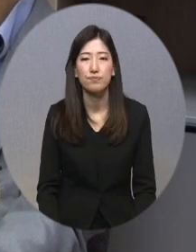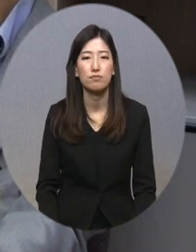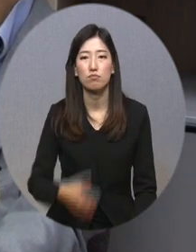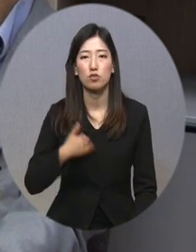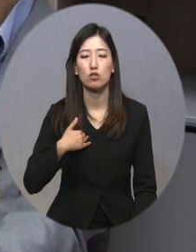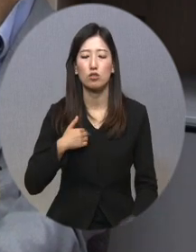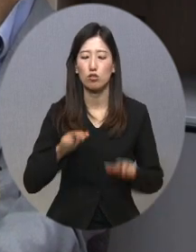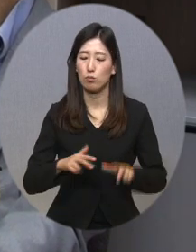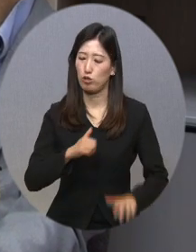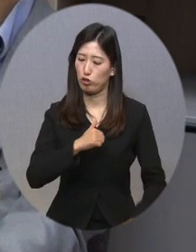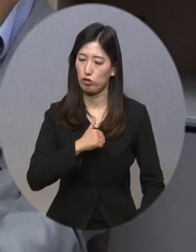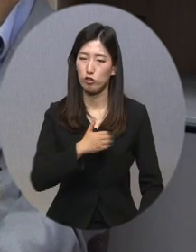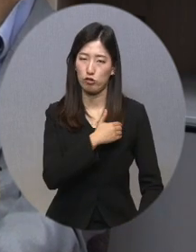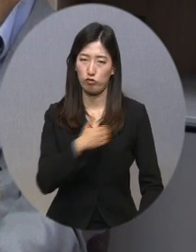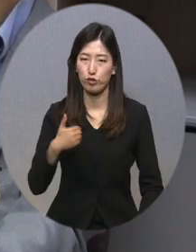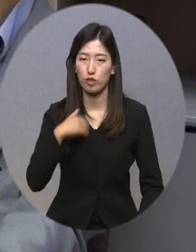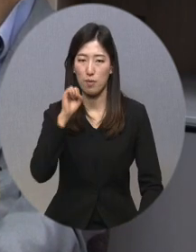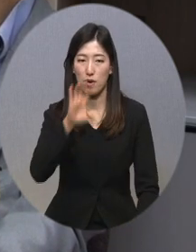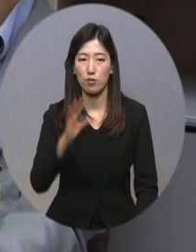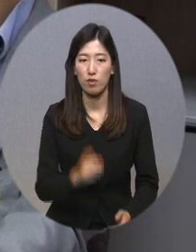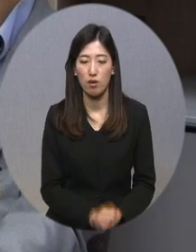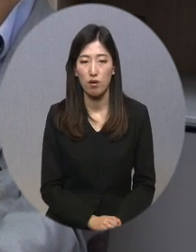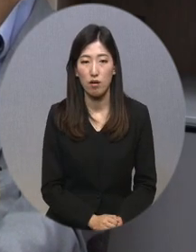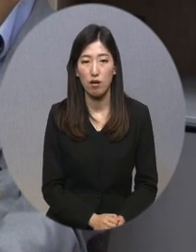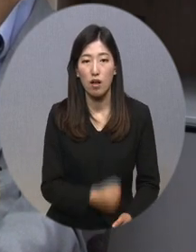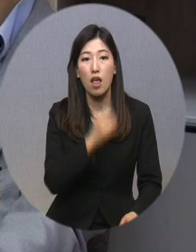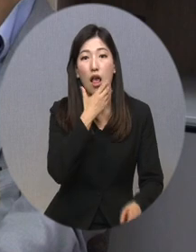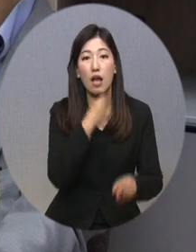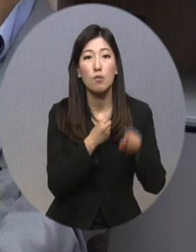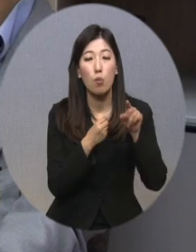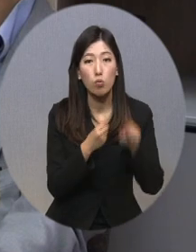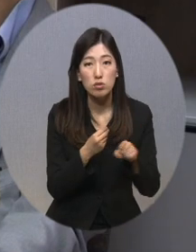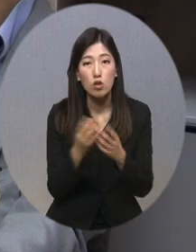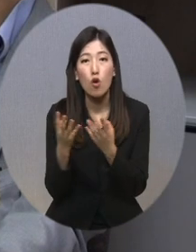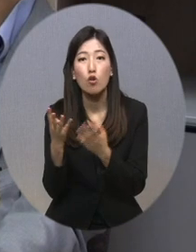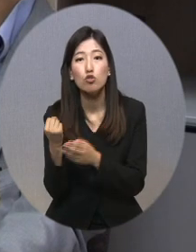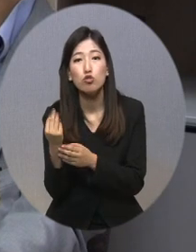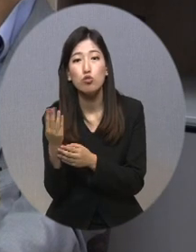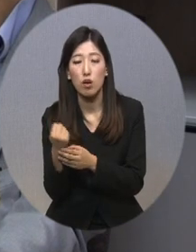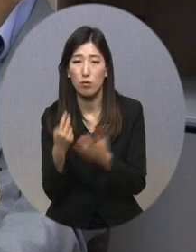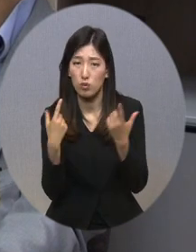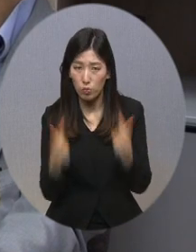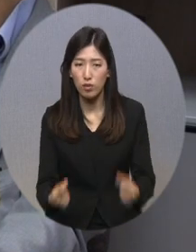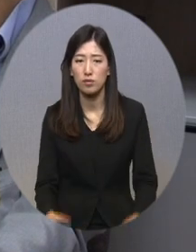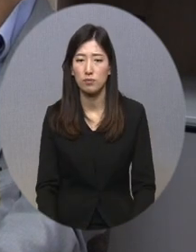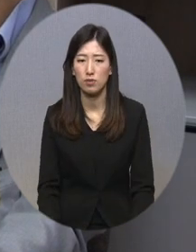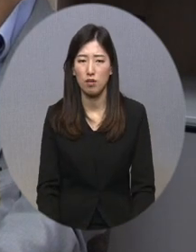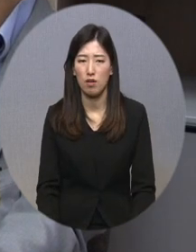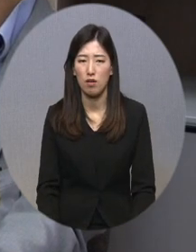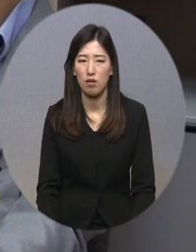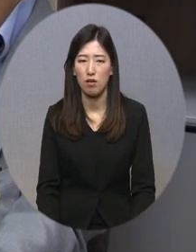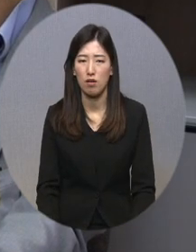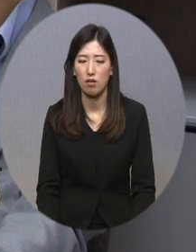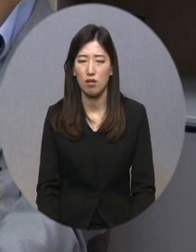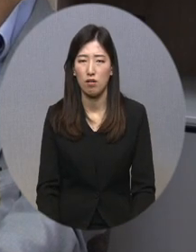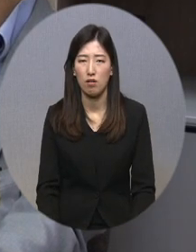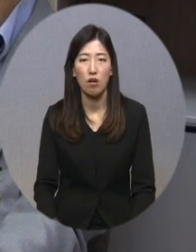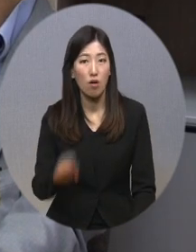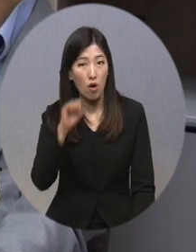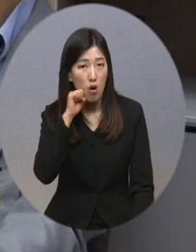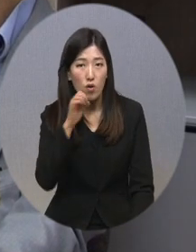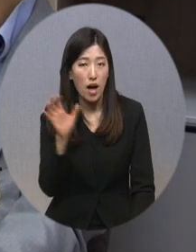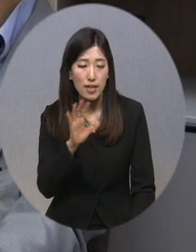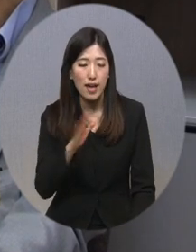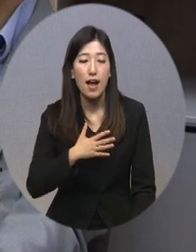얘기를 하죠. 행복은 거의 수학 수준이에요. 그렇군요. 예, 그렇게 어렵거나 힘든 게 아니에요.